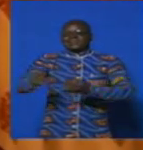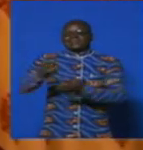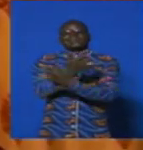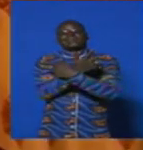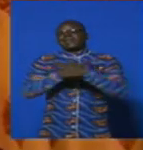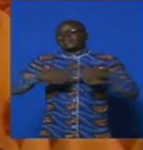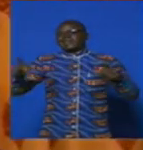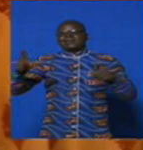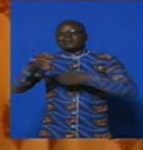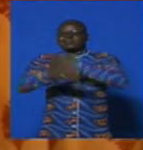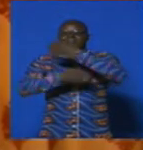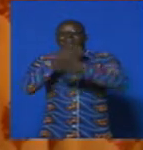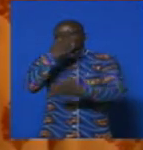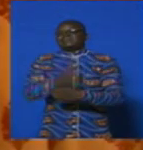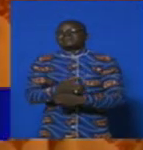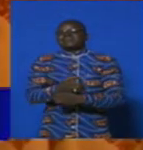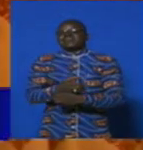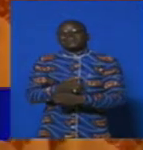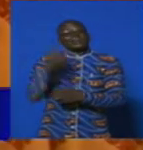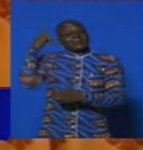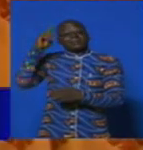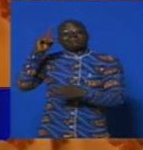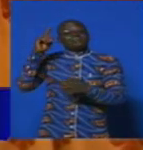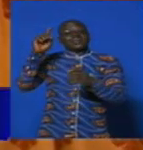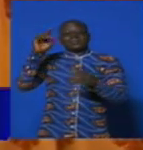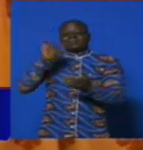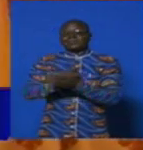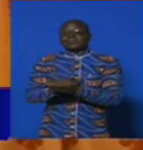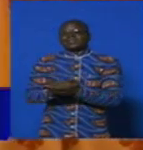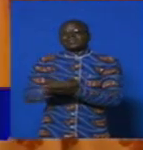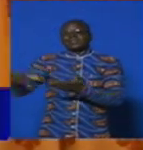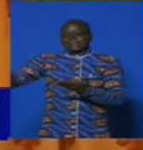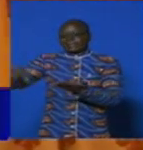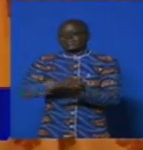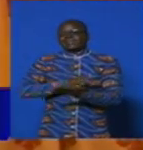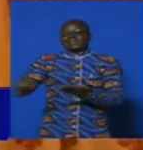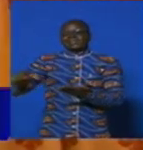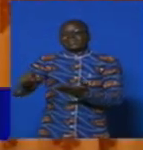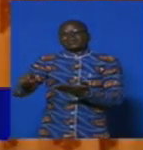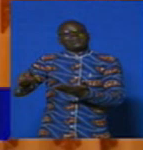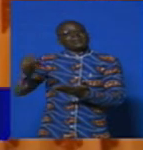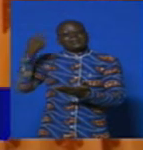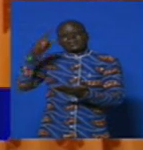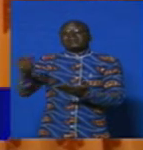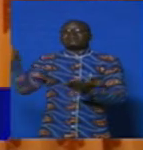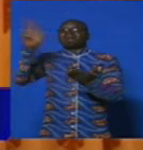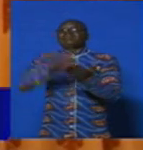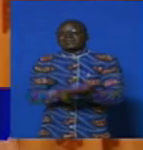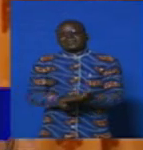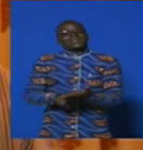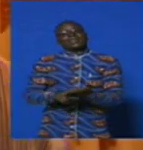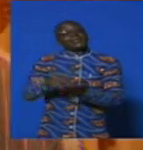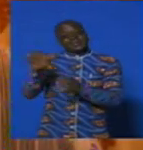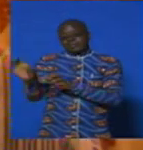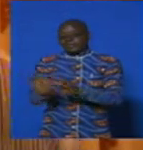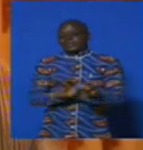continentale. Le traité a été signé, il convient maintenant de le ratifier. Il est souhaité que